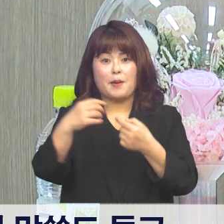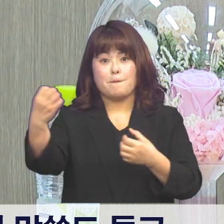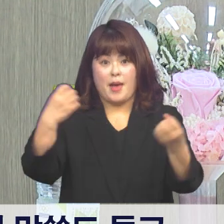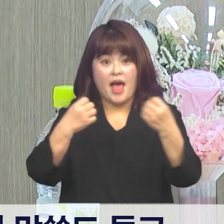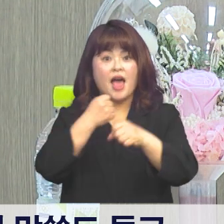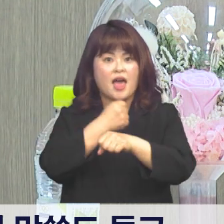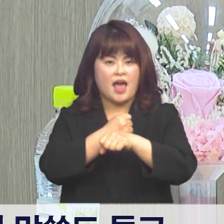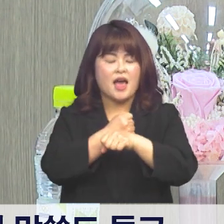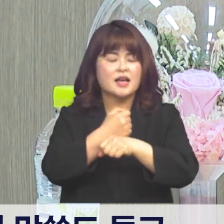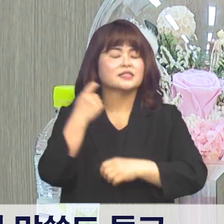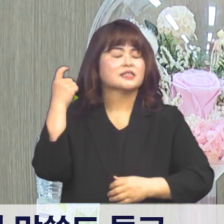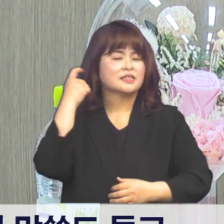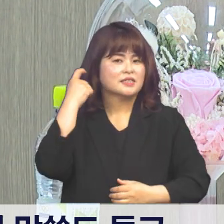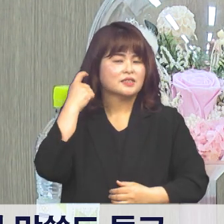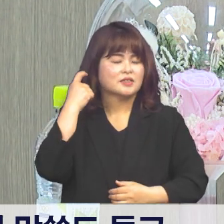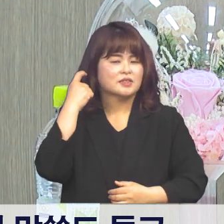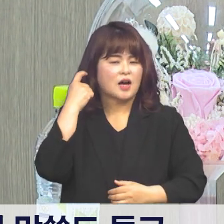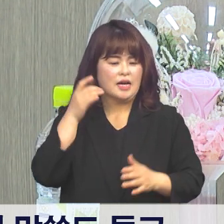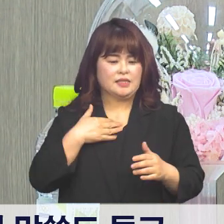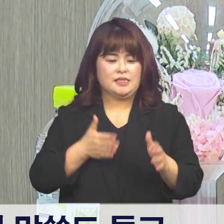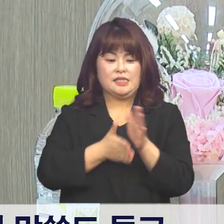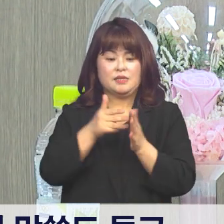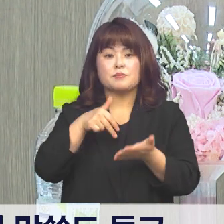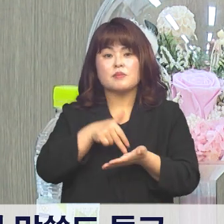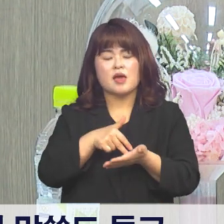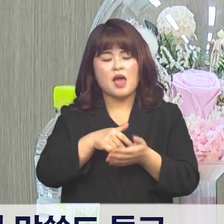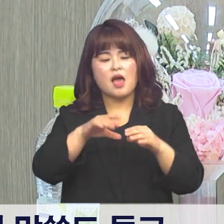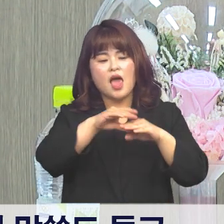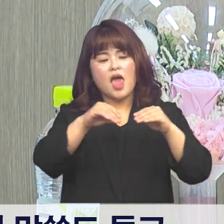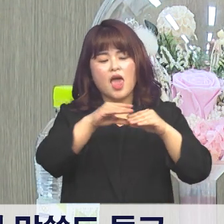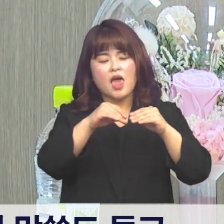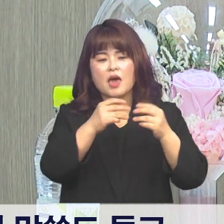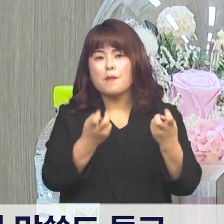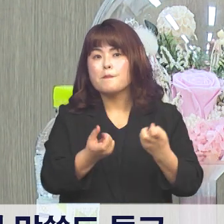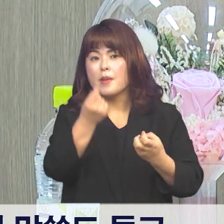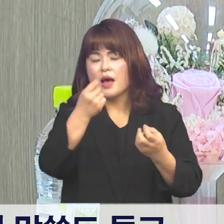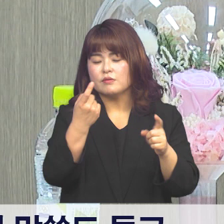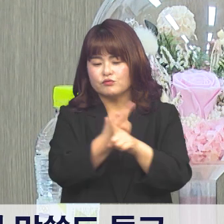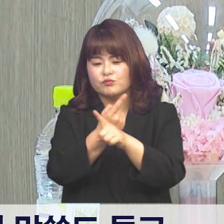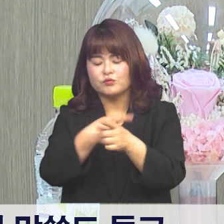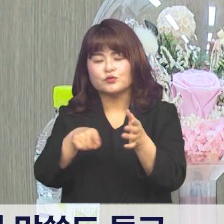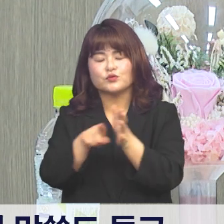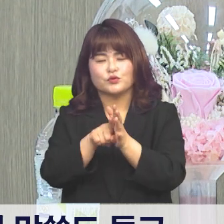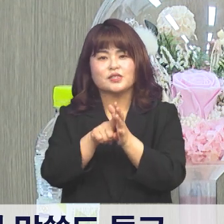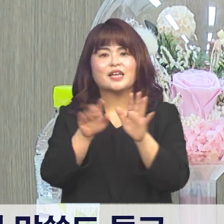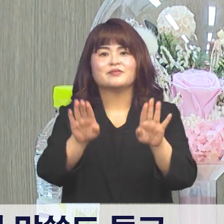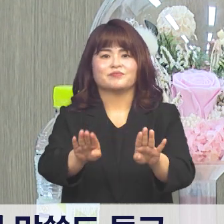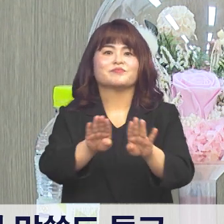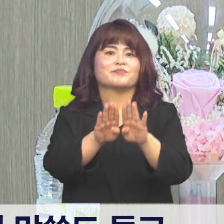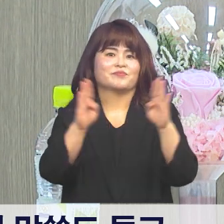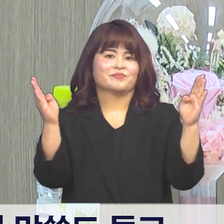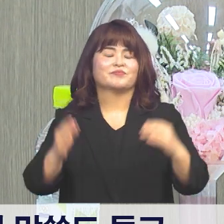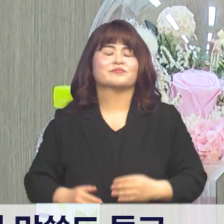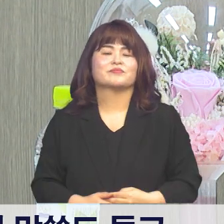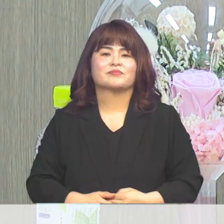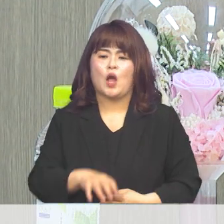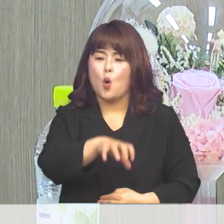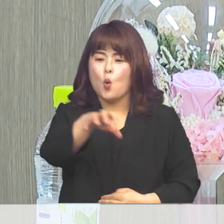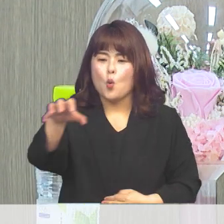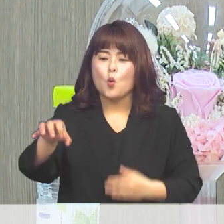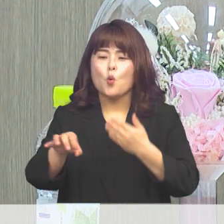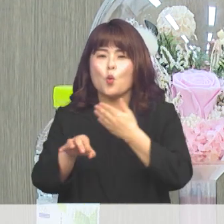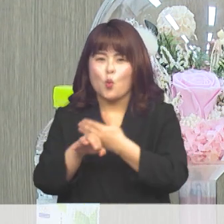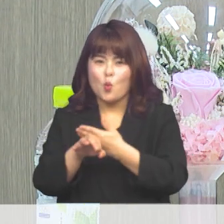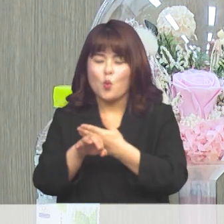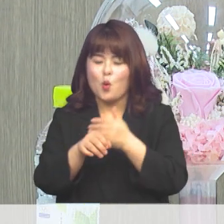대해서 말씀도 듣고 또 시가 할 수 있는 건 하고 이렇게 할 생각으로 이렇게 지금